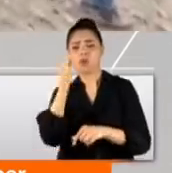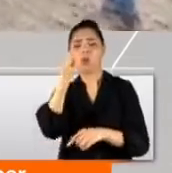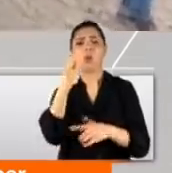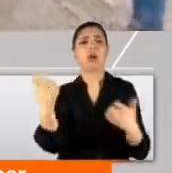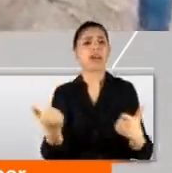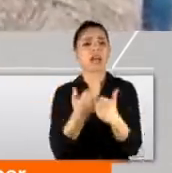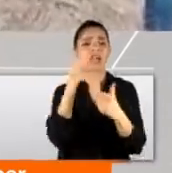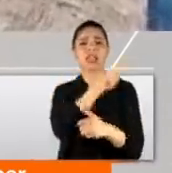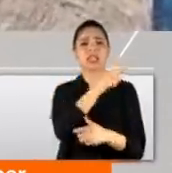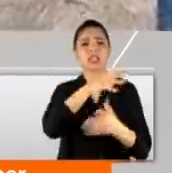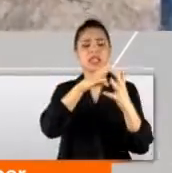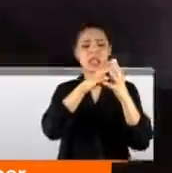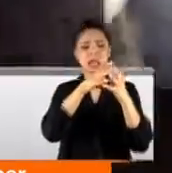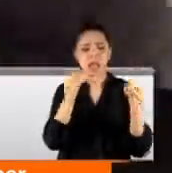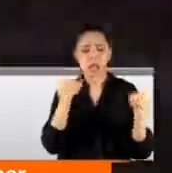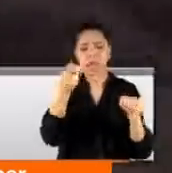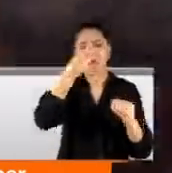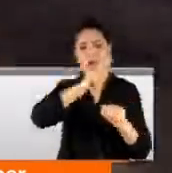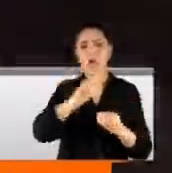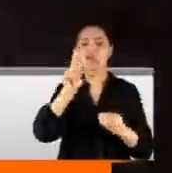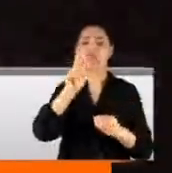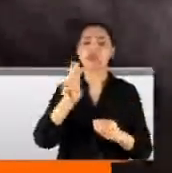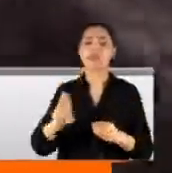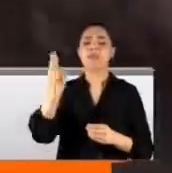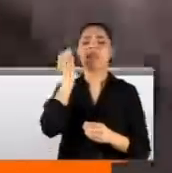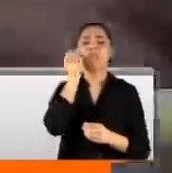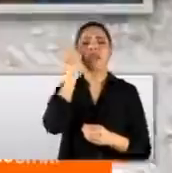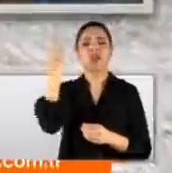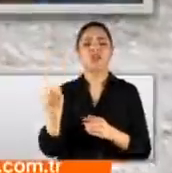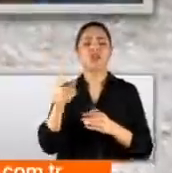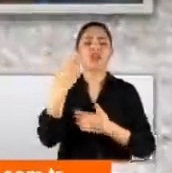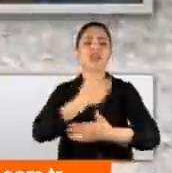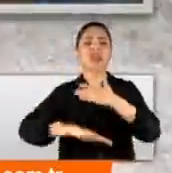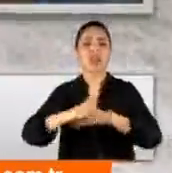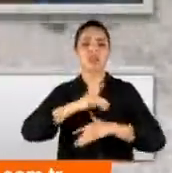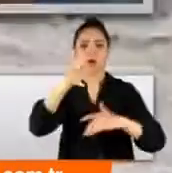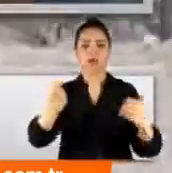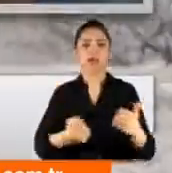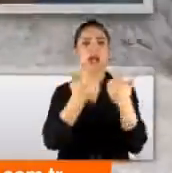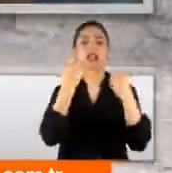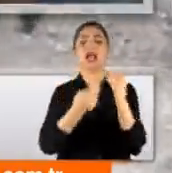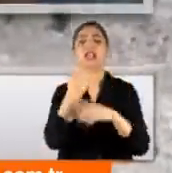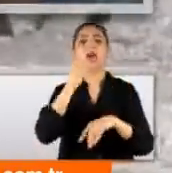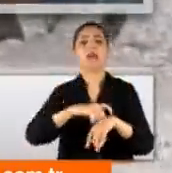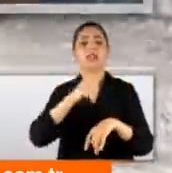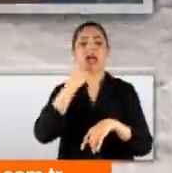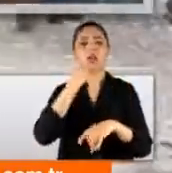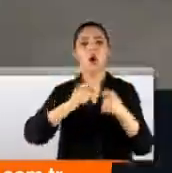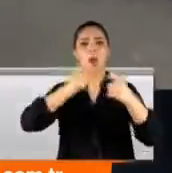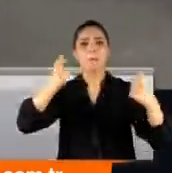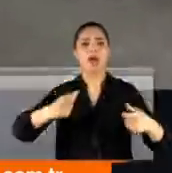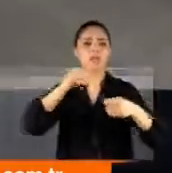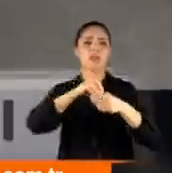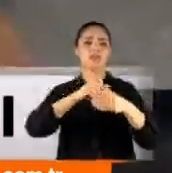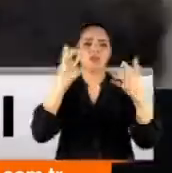kazada 27 kişi de yaralandı. Tamam bir yol verin bize şimdi. Bize bir yol verin. Feci kaza sabah saatlerinde Batman'da meydana geldi.